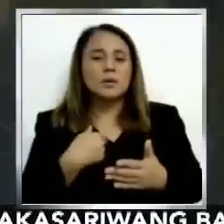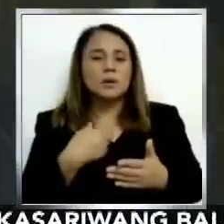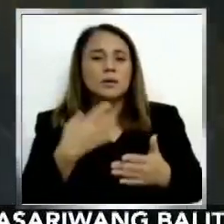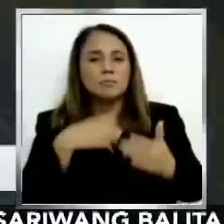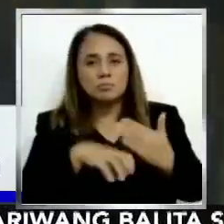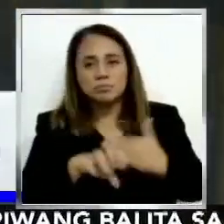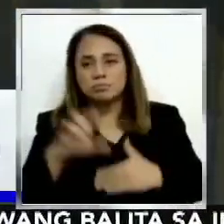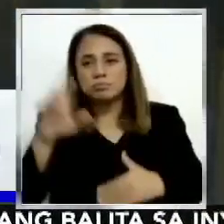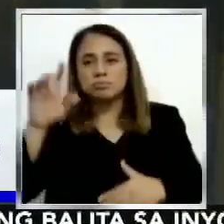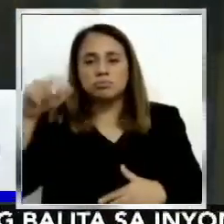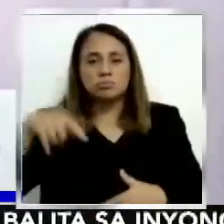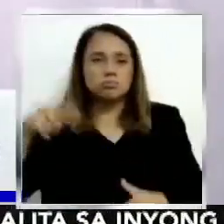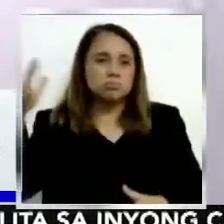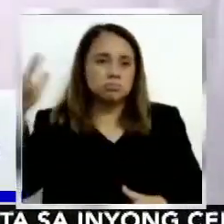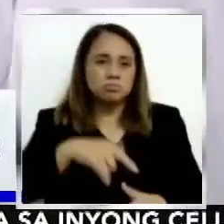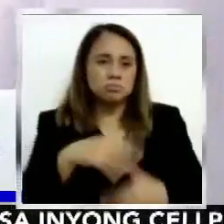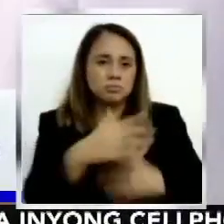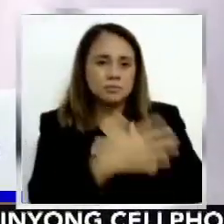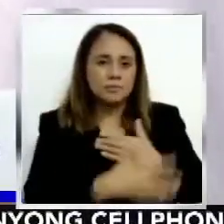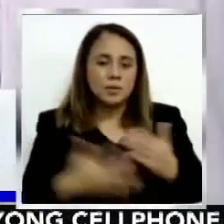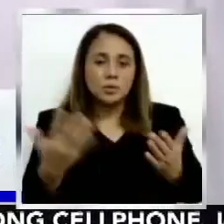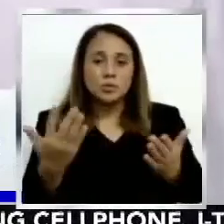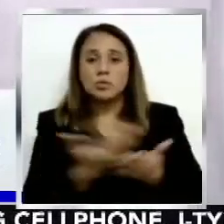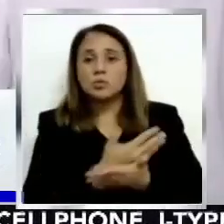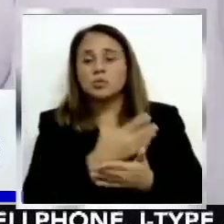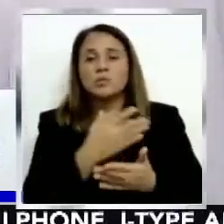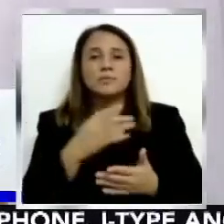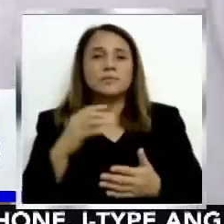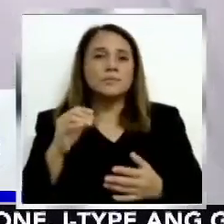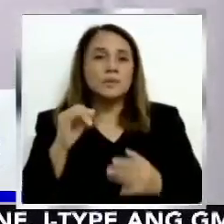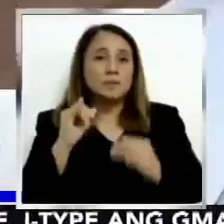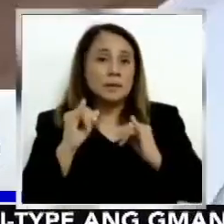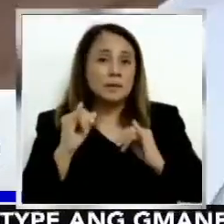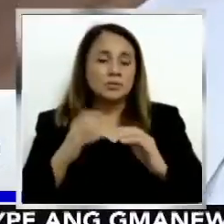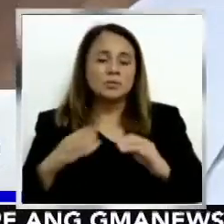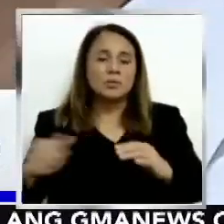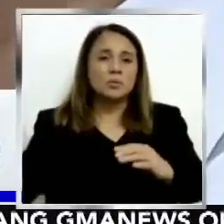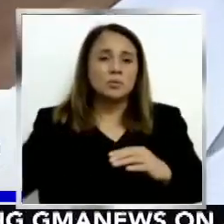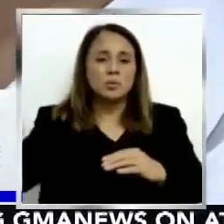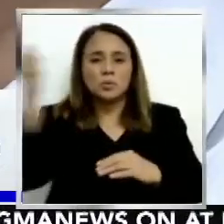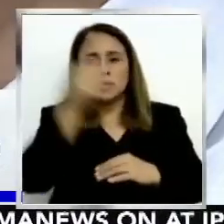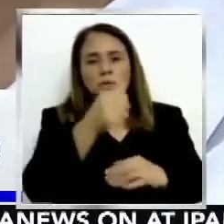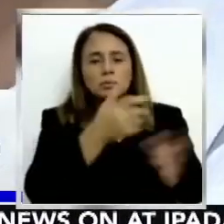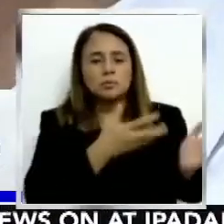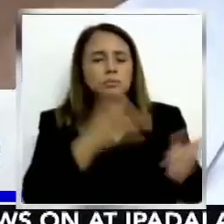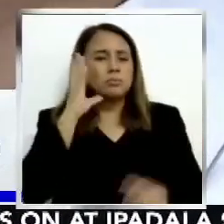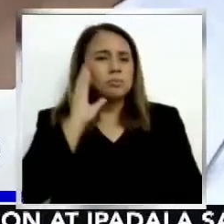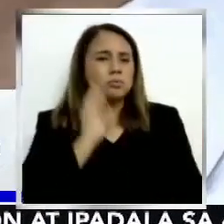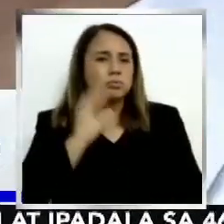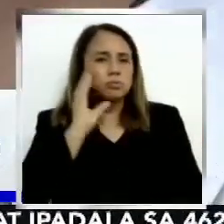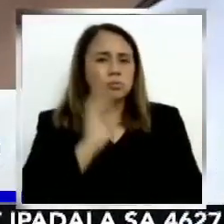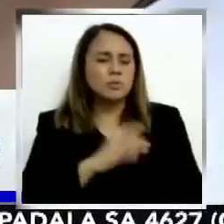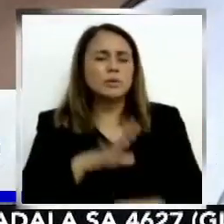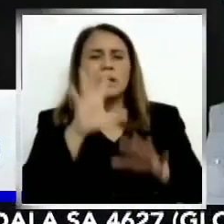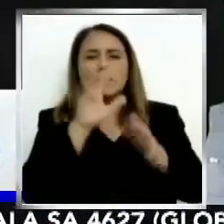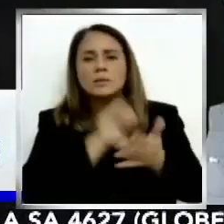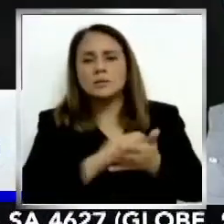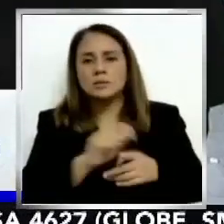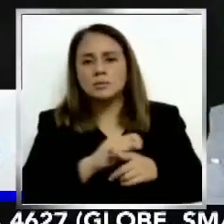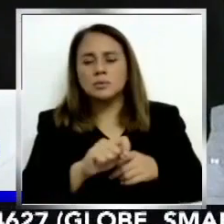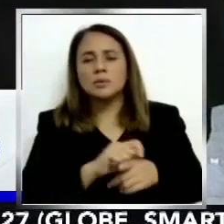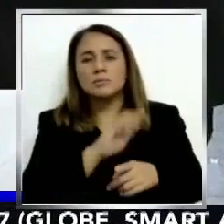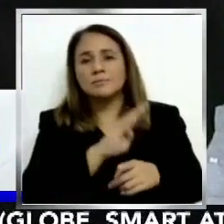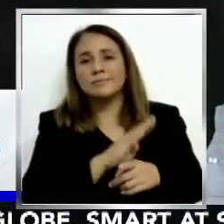bagong immigration commissioner, dala ni Tansingco ang dekadang karanasan at kasanayan sa BI bilang chief of staff